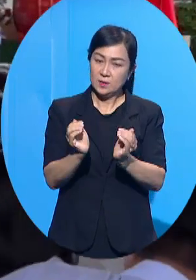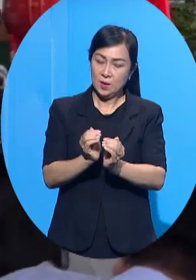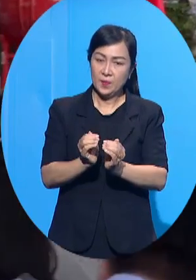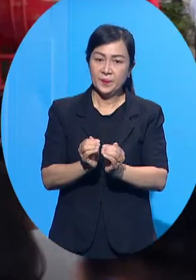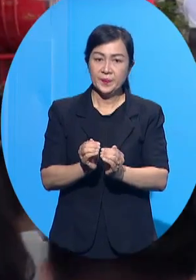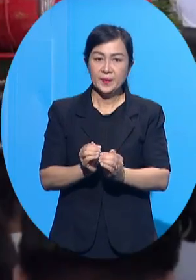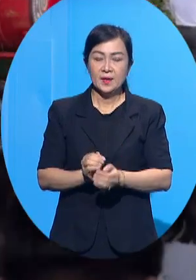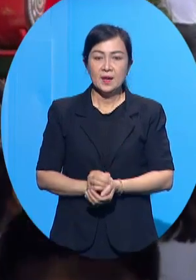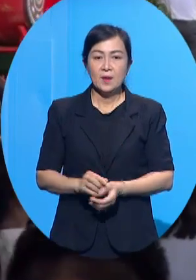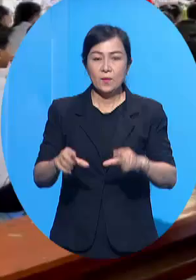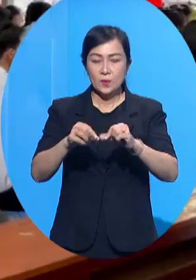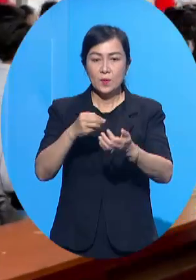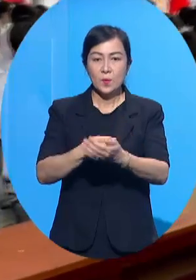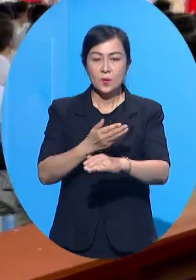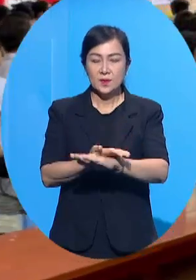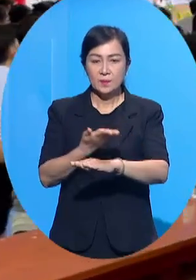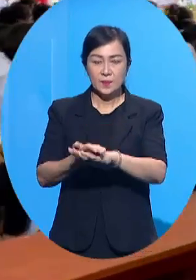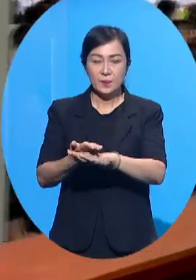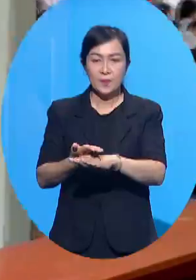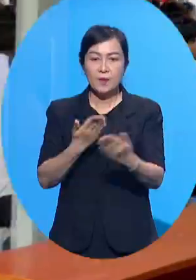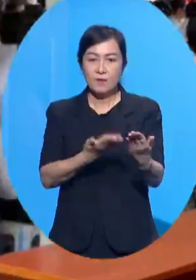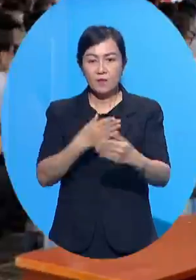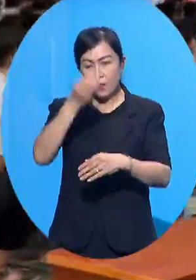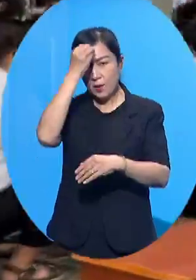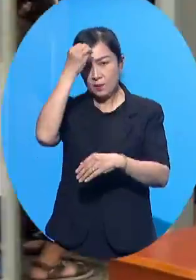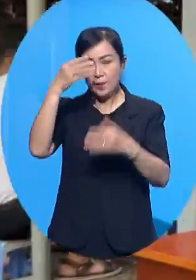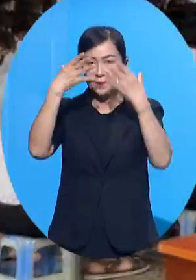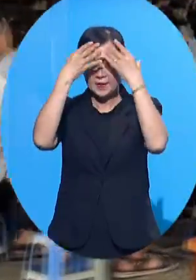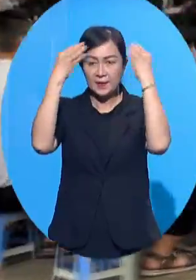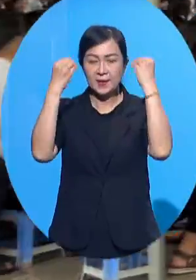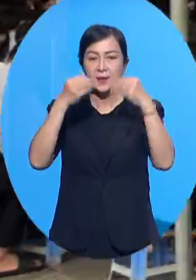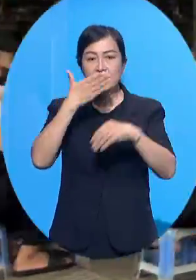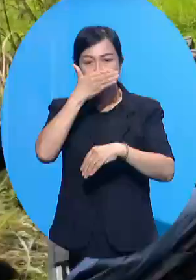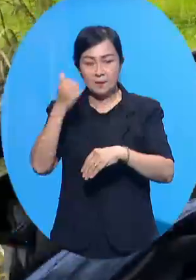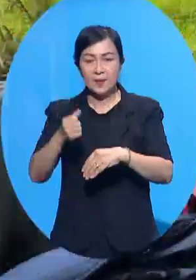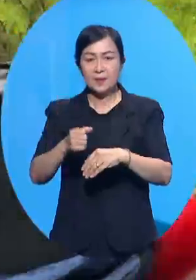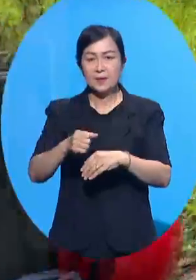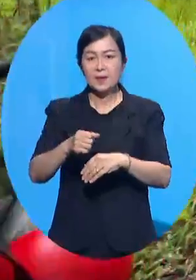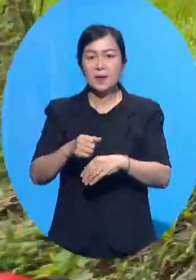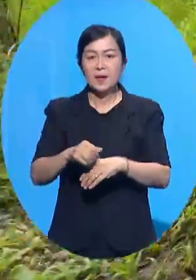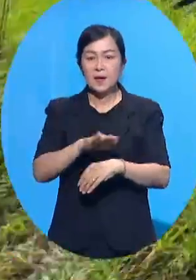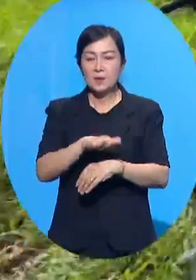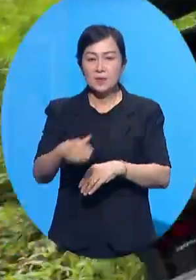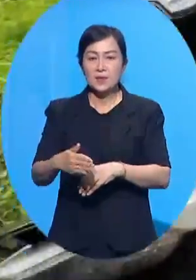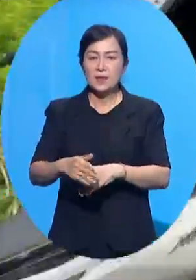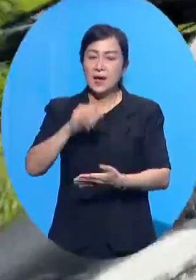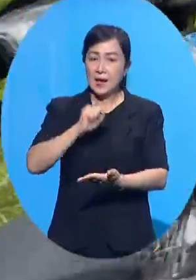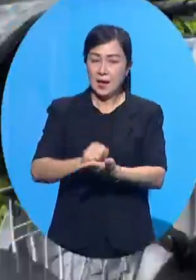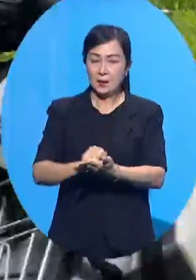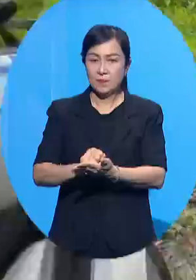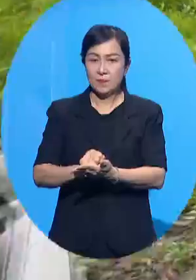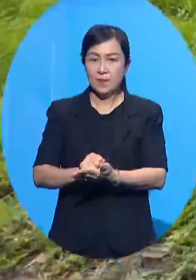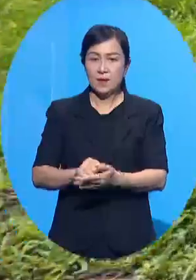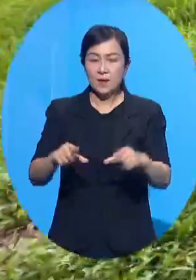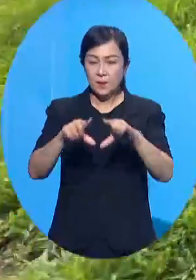là voucher mua các sản phẩm thiết bị di động phục vụ cho học tập và giải trí đặc biệt hệ thống cho biết các em học sinh sẽ được áp dụng cùng lúc